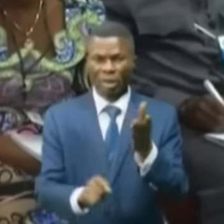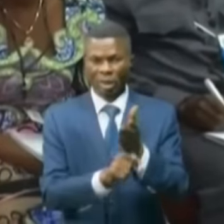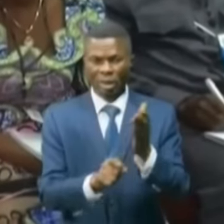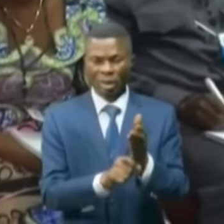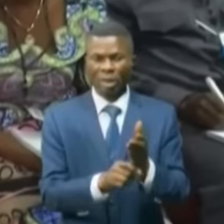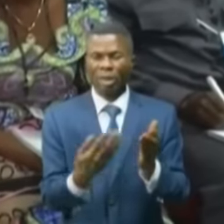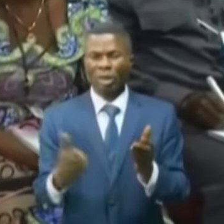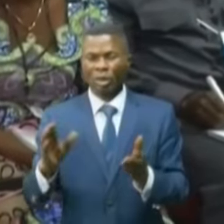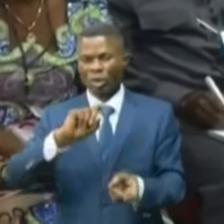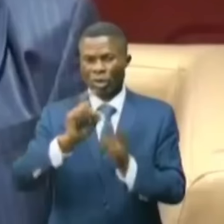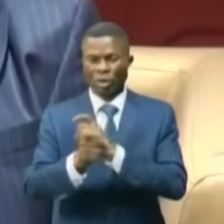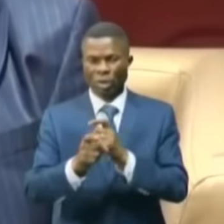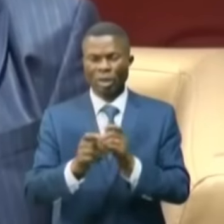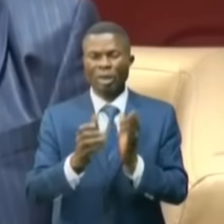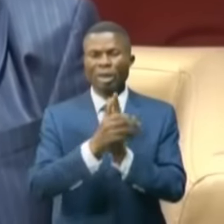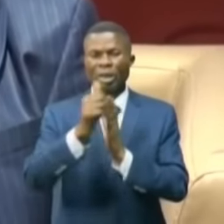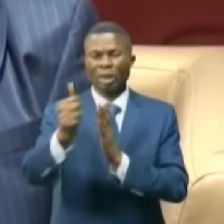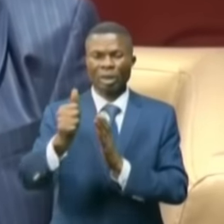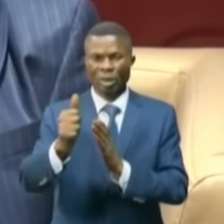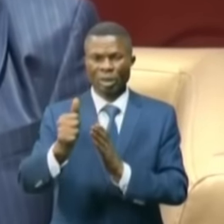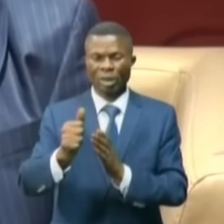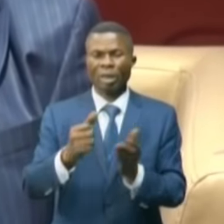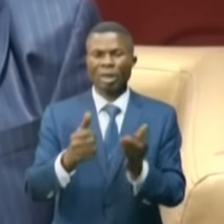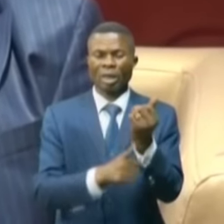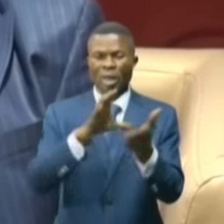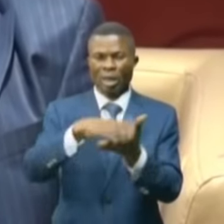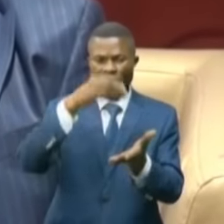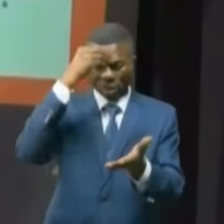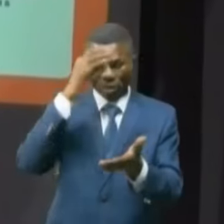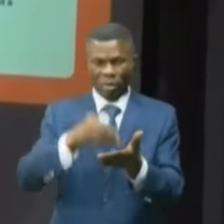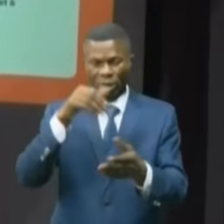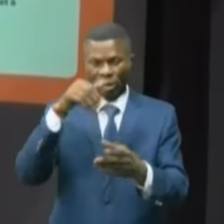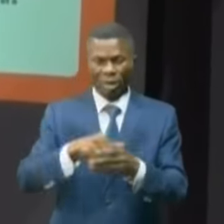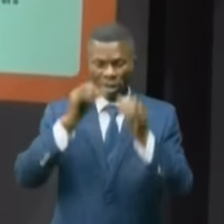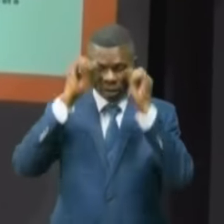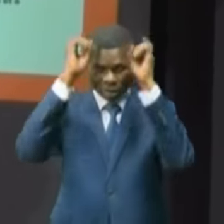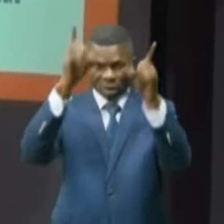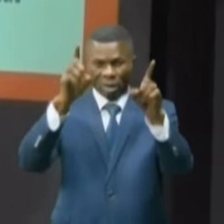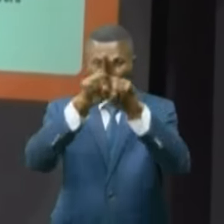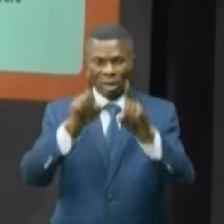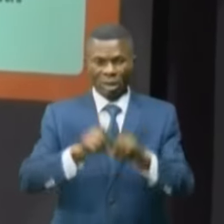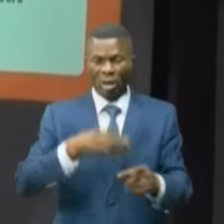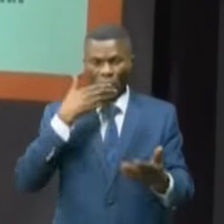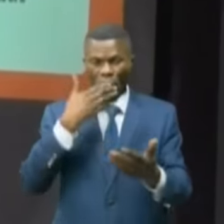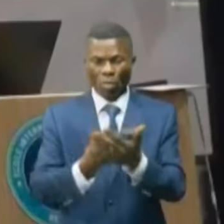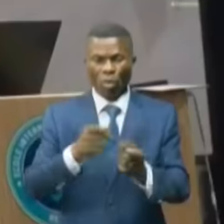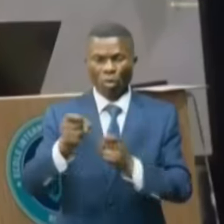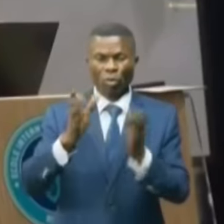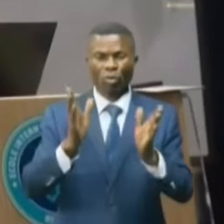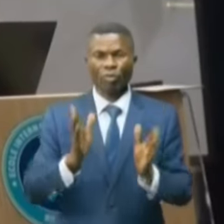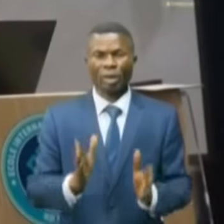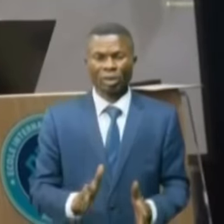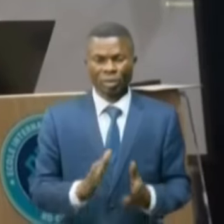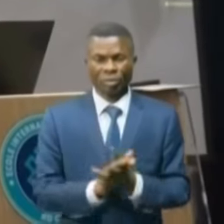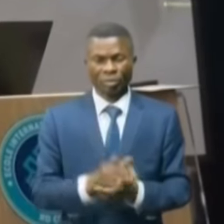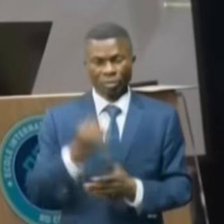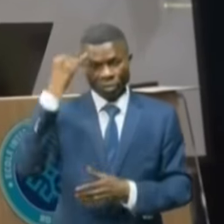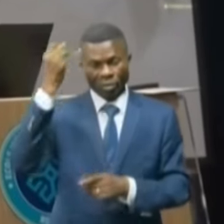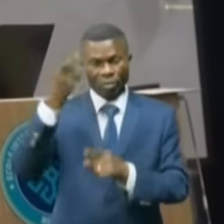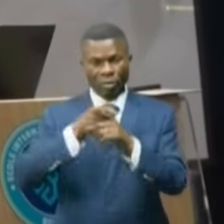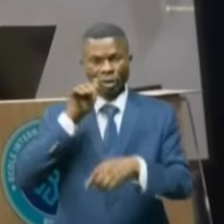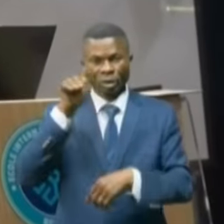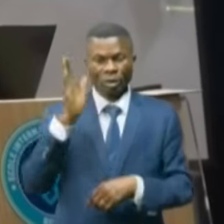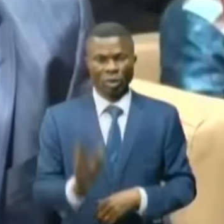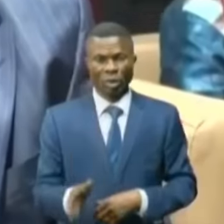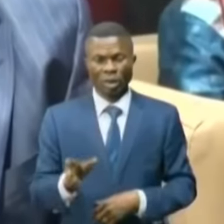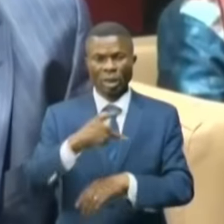facteur d'amélioration de la qualité des apprentissages, à l'éducation et à la bonne gouvernance. Initié par les directeurs